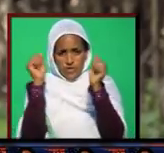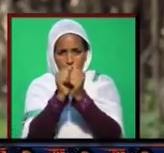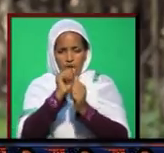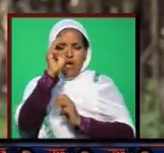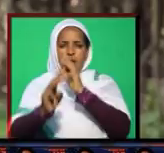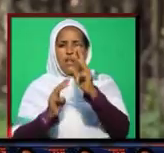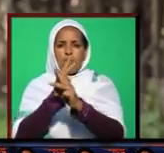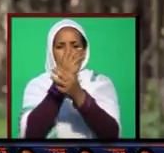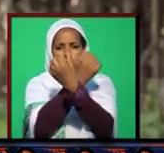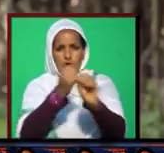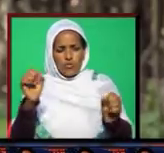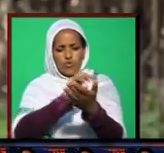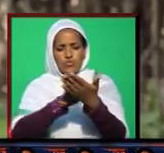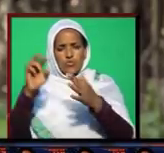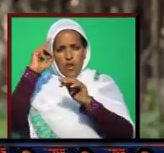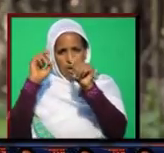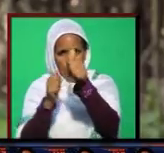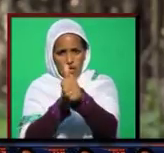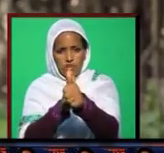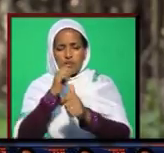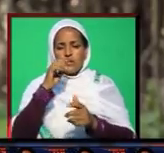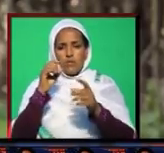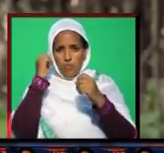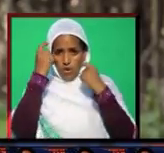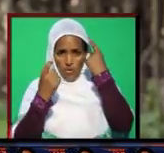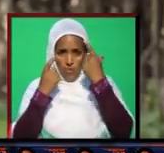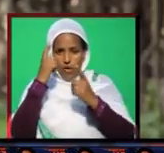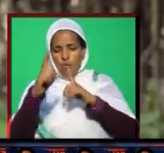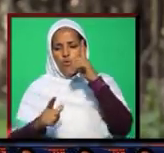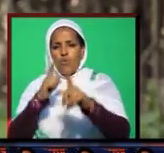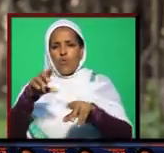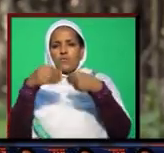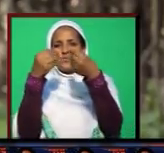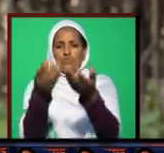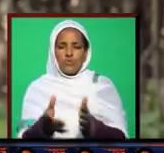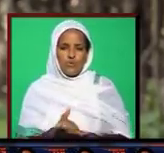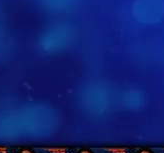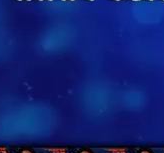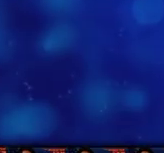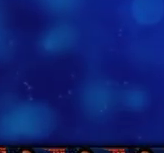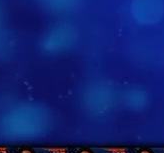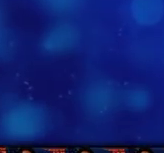ትምርት ጋር ያያይዞ ዓለሙን እንዲያድኑት ቅዱሳን ሐዋርያትን የመግባቢያ ቋንቋ ሰጥቷቸዋል።